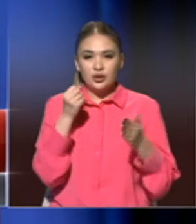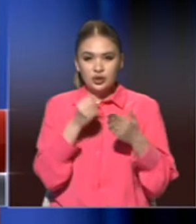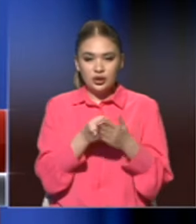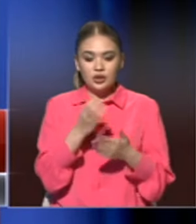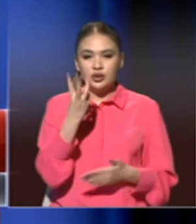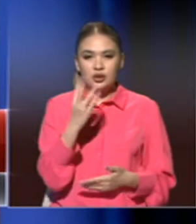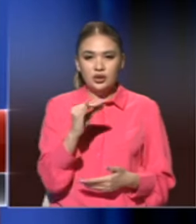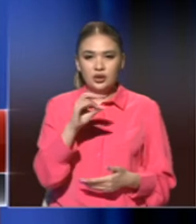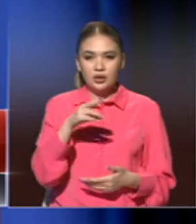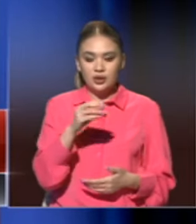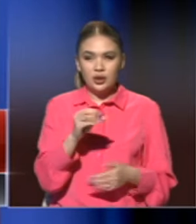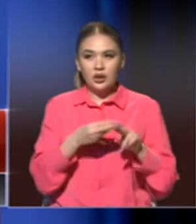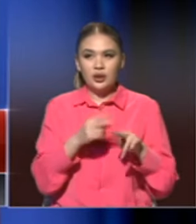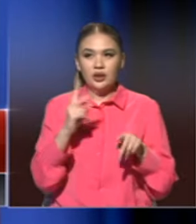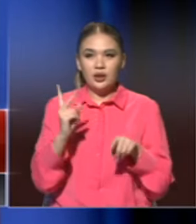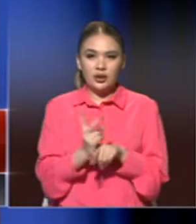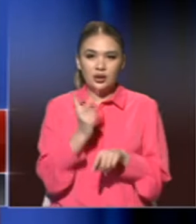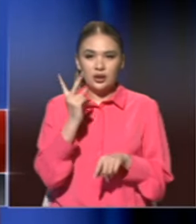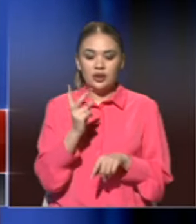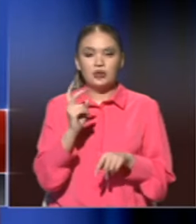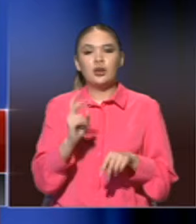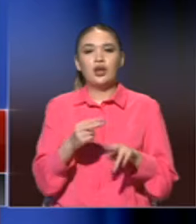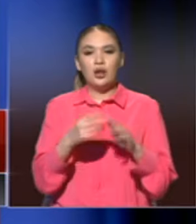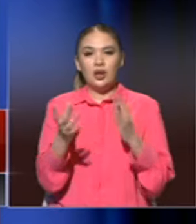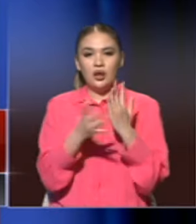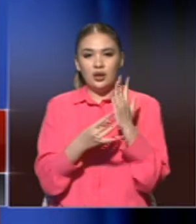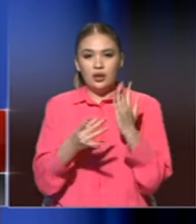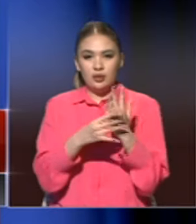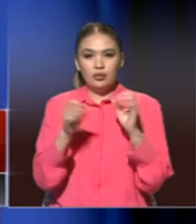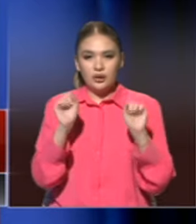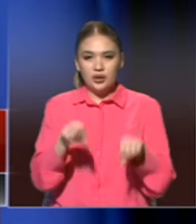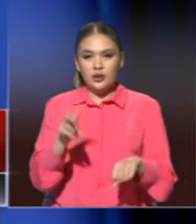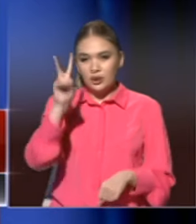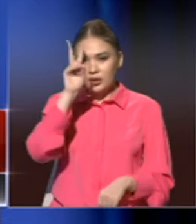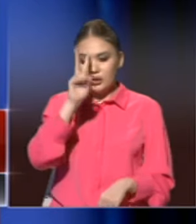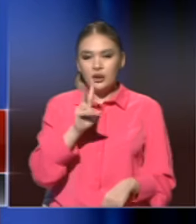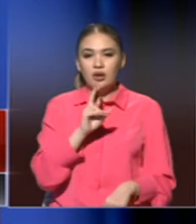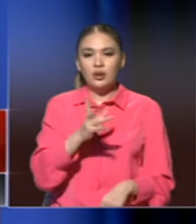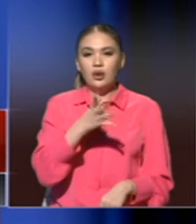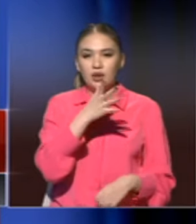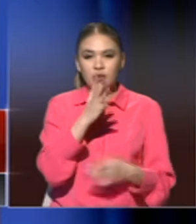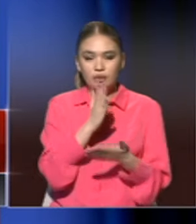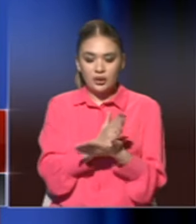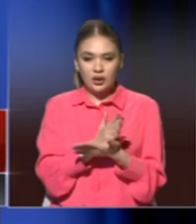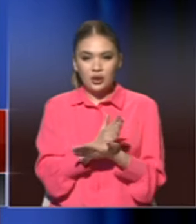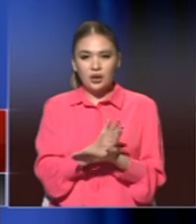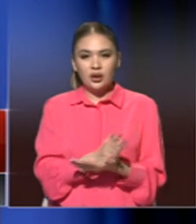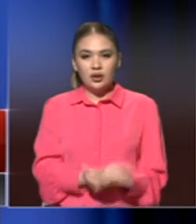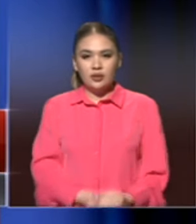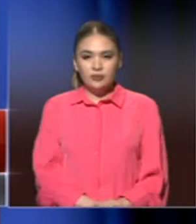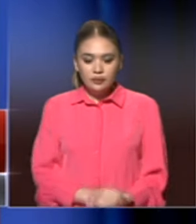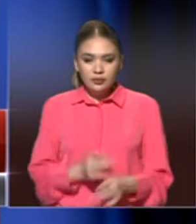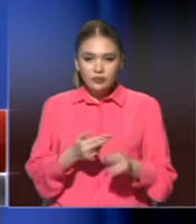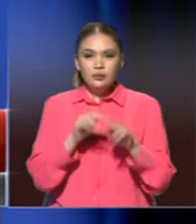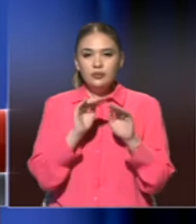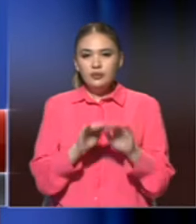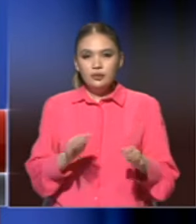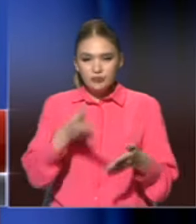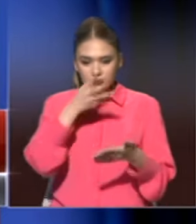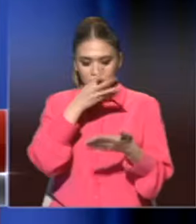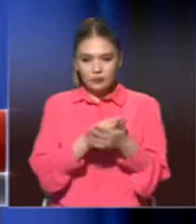екі рет ұлттық бірыңғай тестілеуді тапсыруға мүмкіндік бар. Екі ай уақыт бар. Иә, екі ай уақыт. Бір жарым айға жуық уақыт бар. Яғни балалар өздерінің